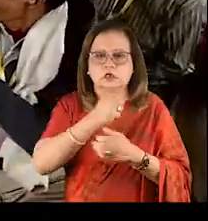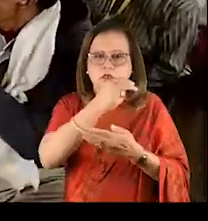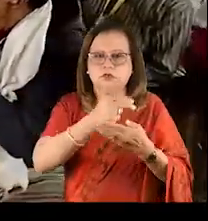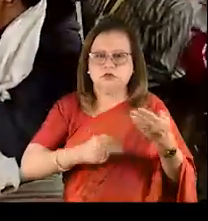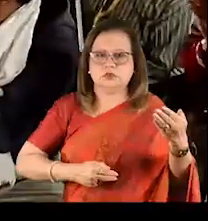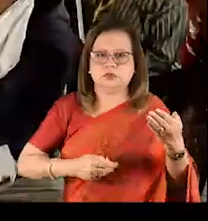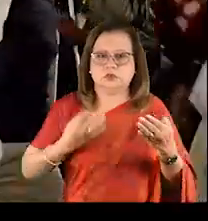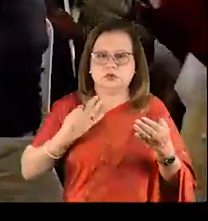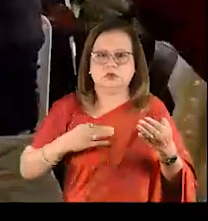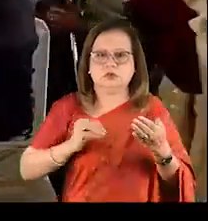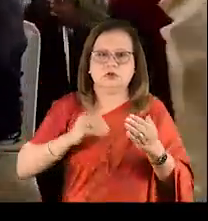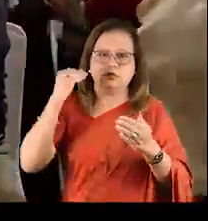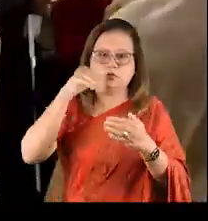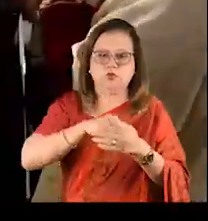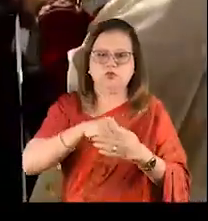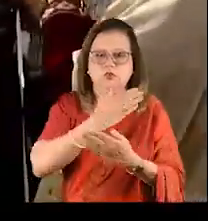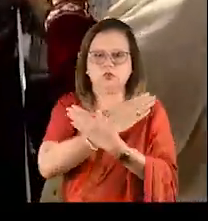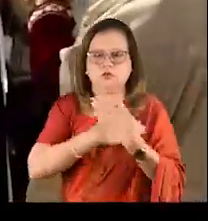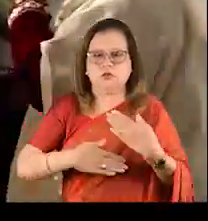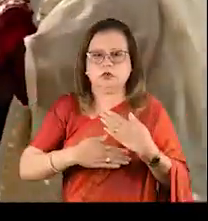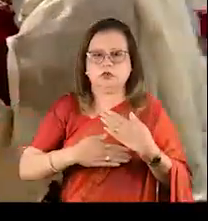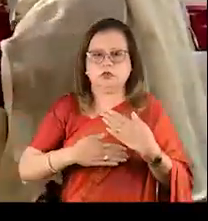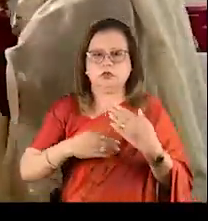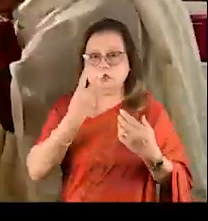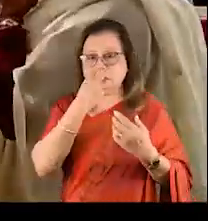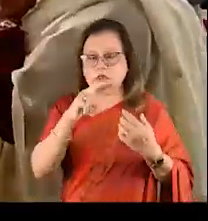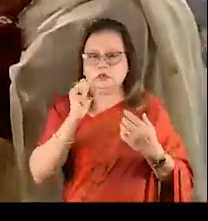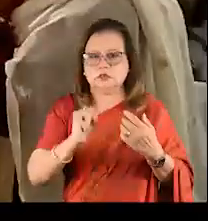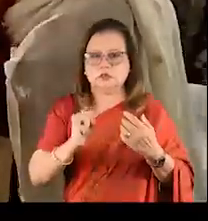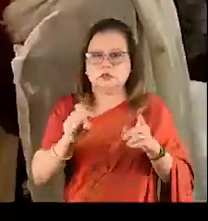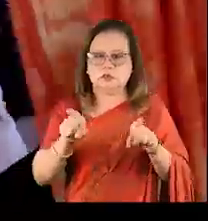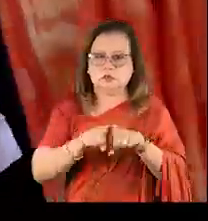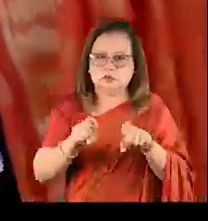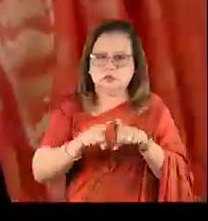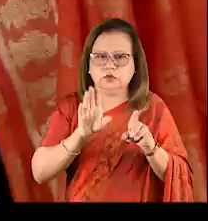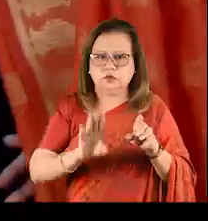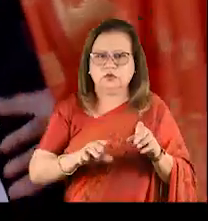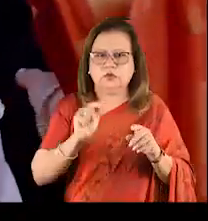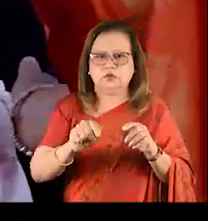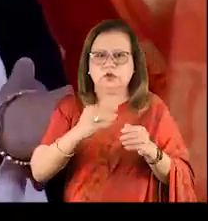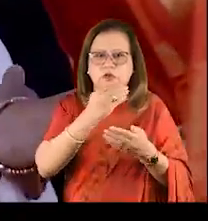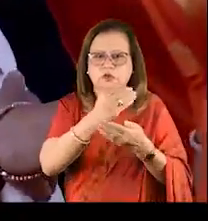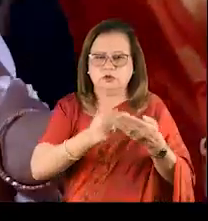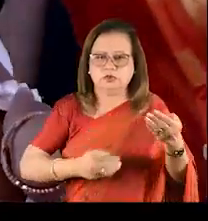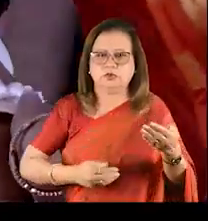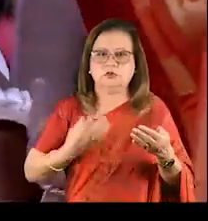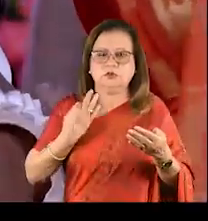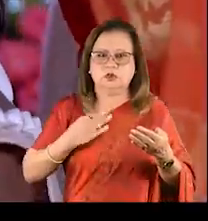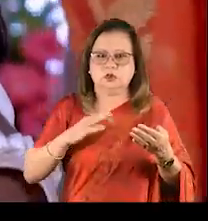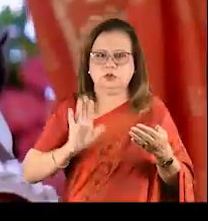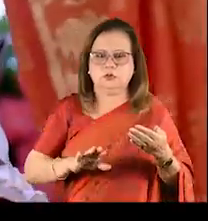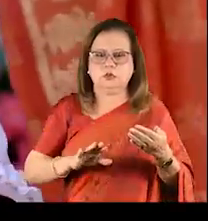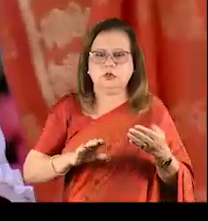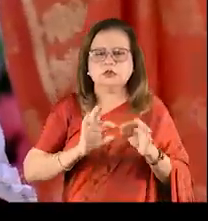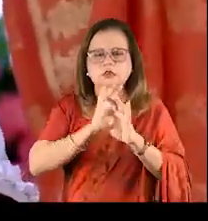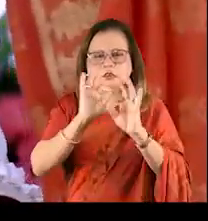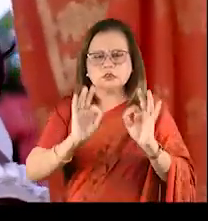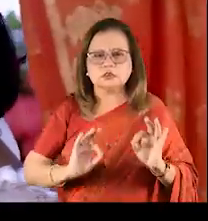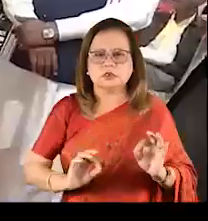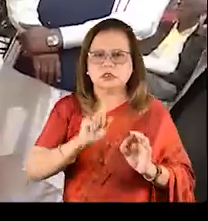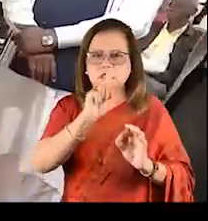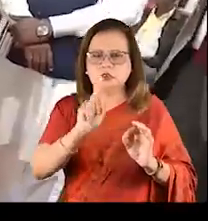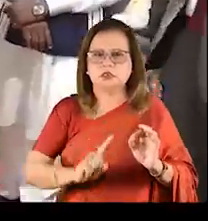योजनाओं के लाभ की पहुंच दिव्यांगजनों की दक्षता के अनुरूप हो, उन्हें योजनाओं का लाभ सरल,